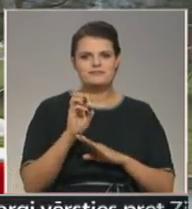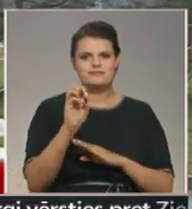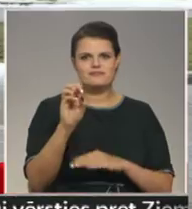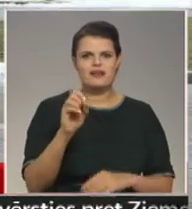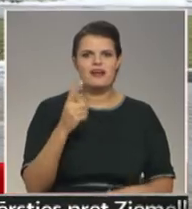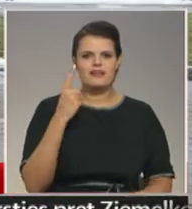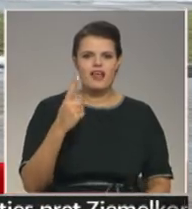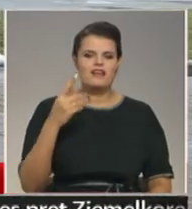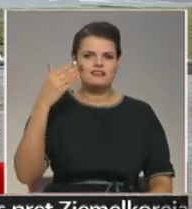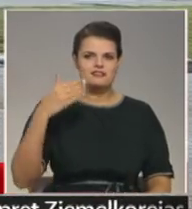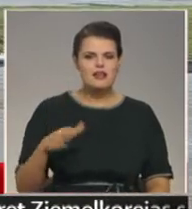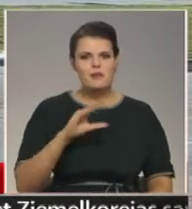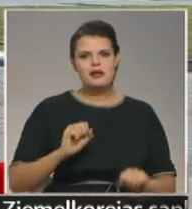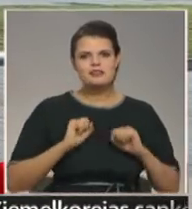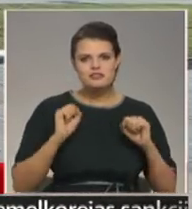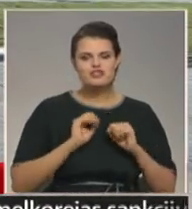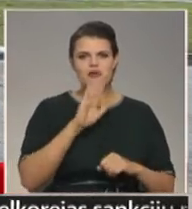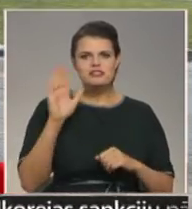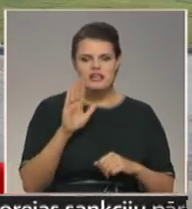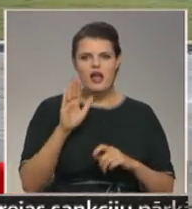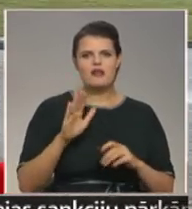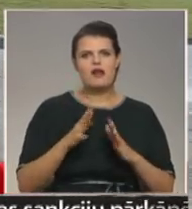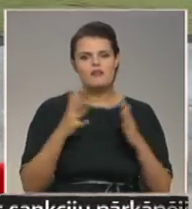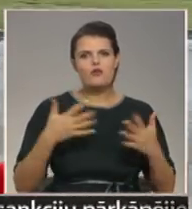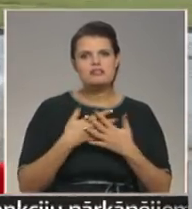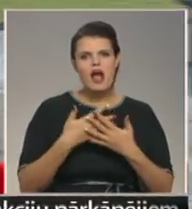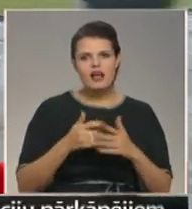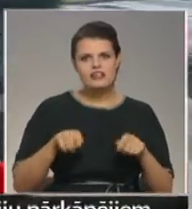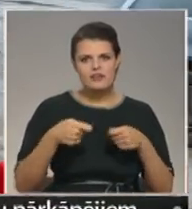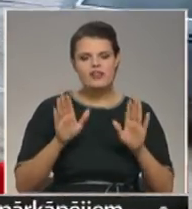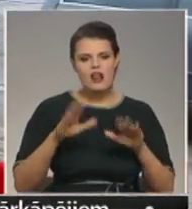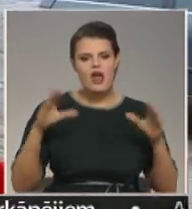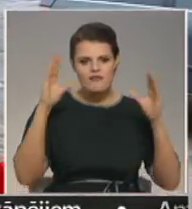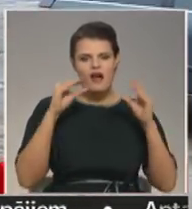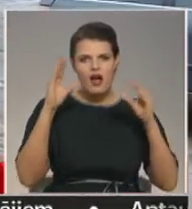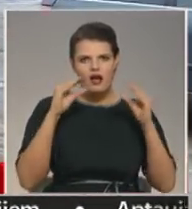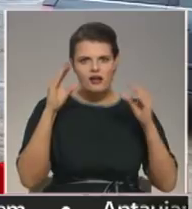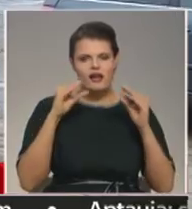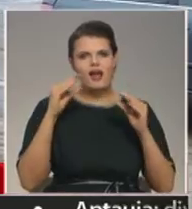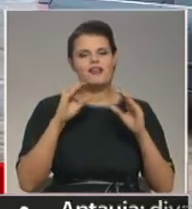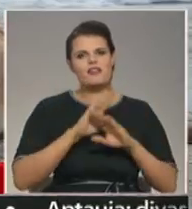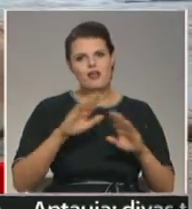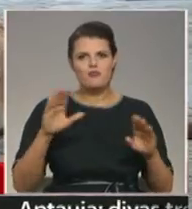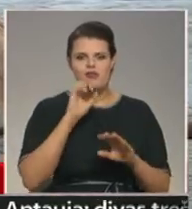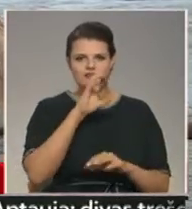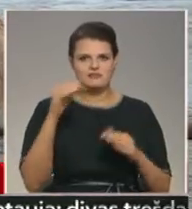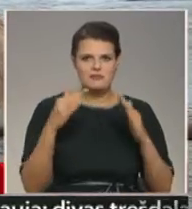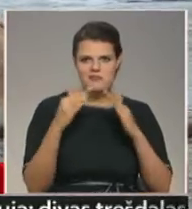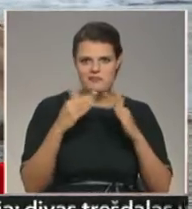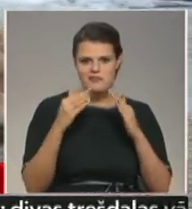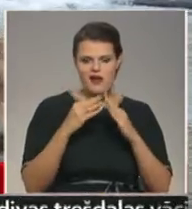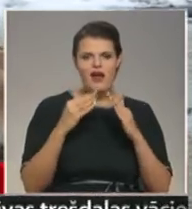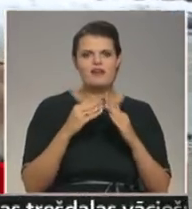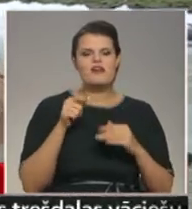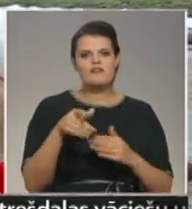grauž nost. Mēs cenšamies dienā viņus nodarbināt, lai vakarā viņus pasargātu no ļaunām domām. Jā. Kinologs Guntars